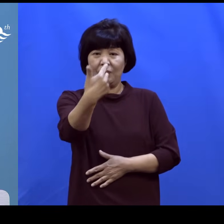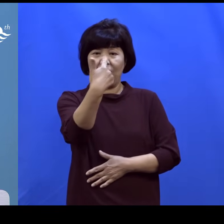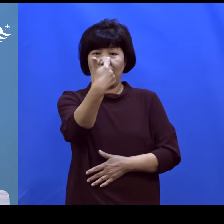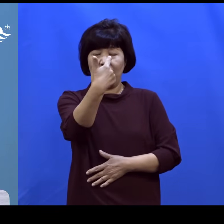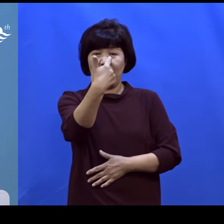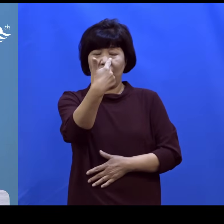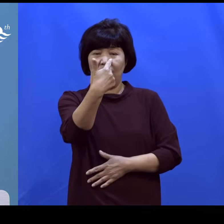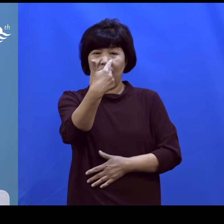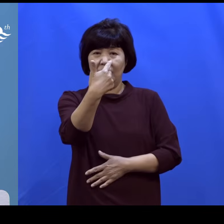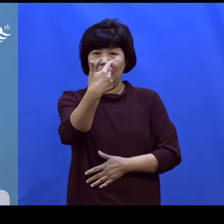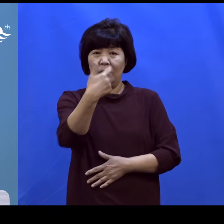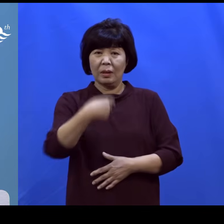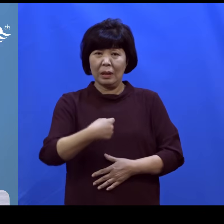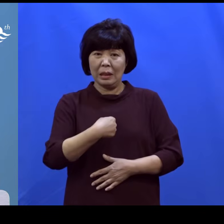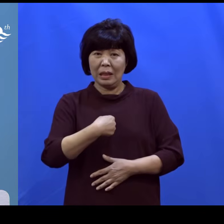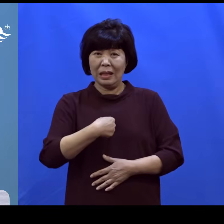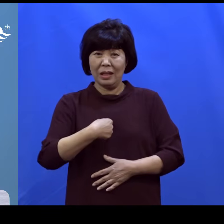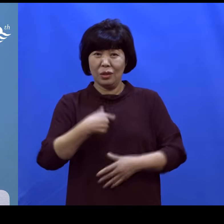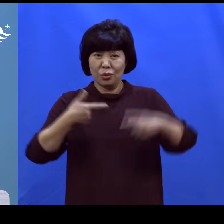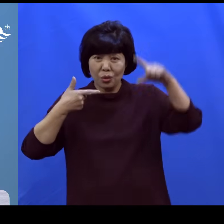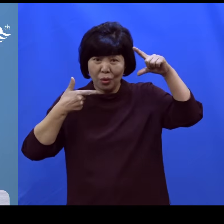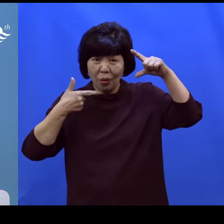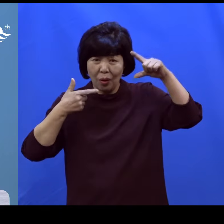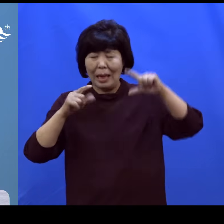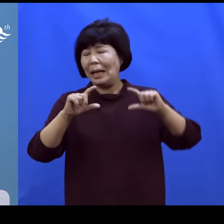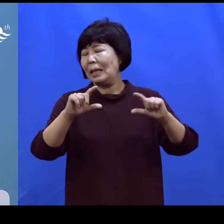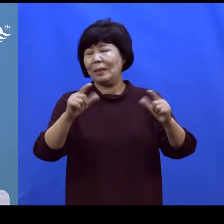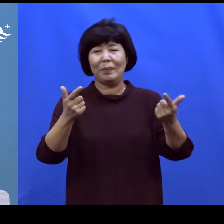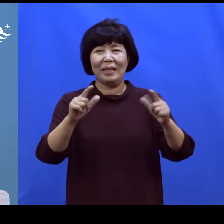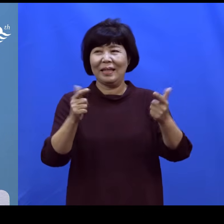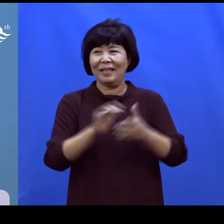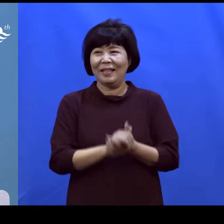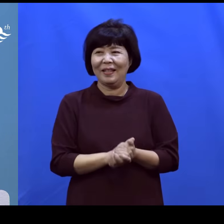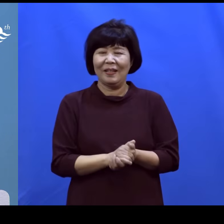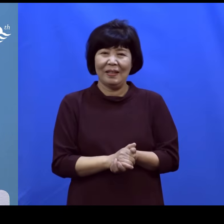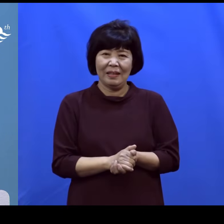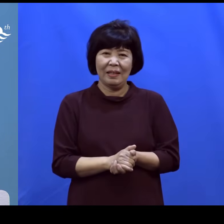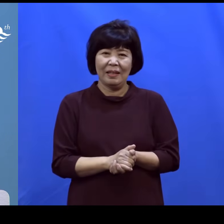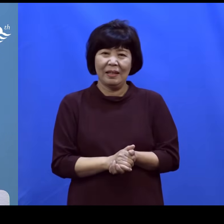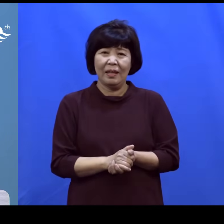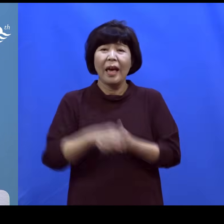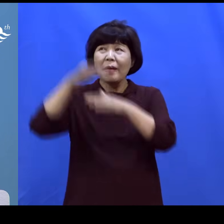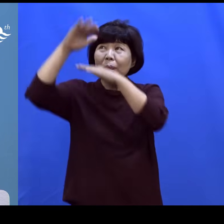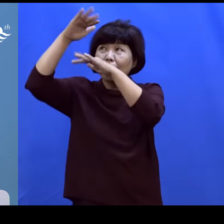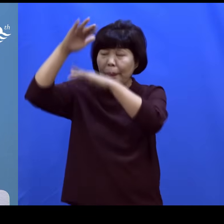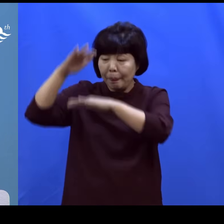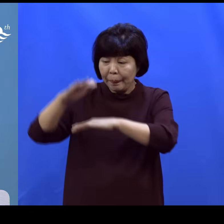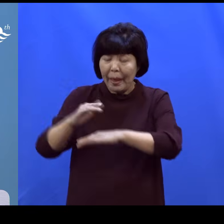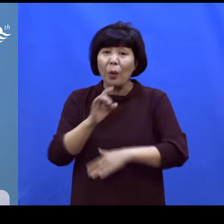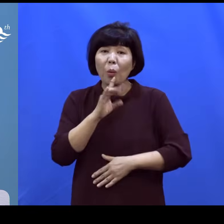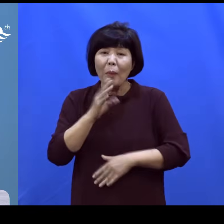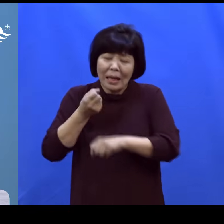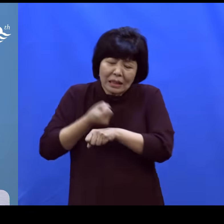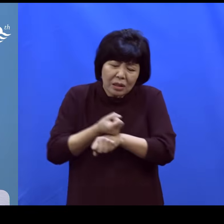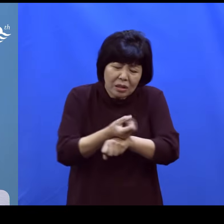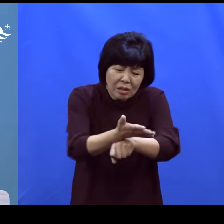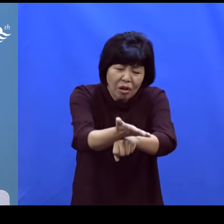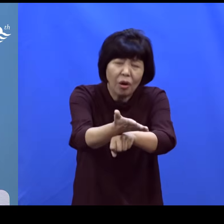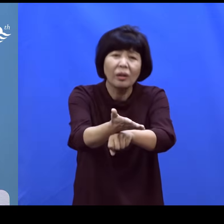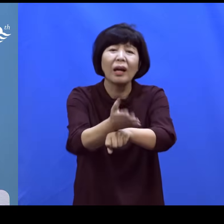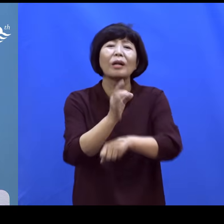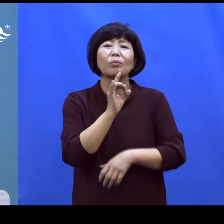있습니다. 그러나 여러분, 뉴스의 주인공은 따로 있어요. 그는 전하는 자일 뿐이라는